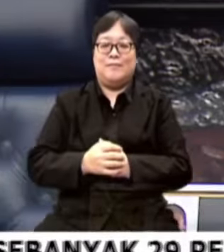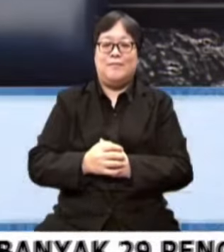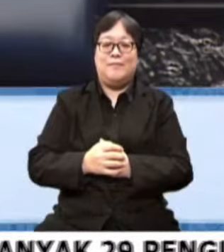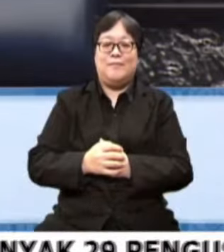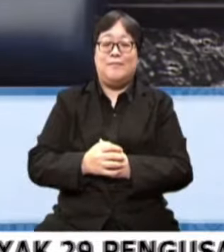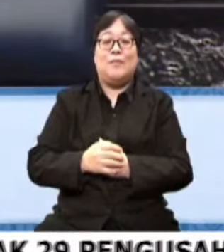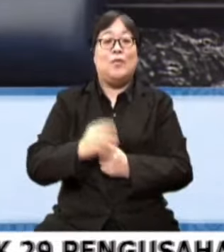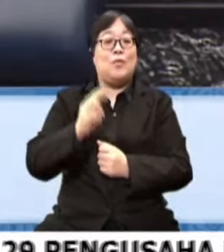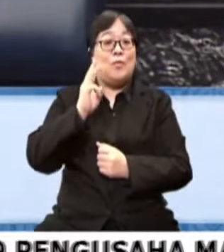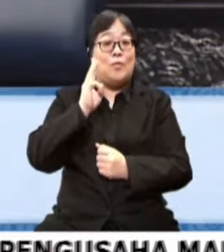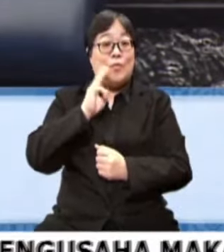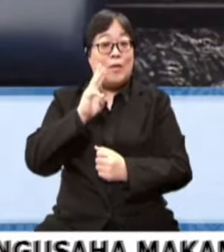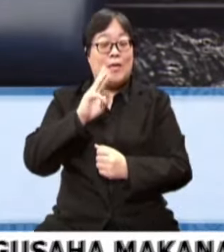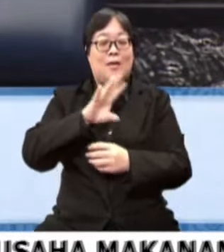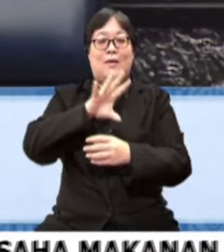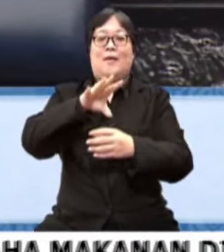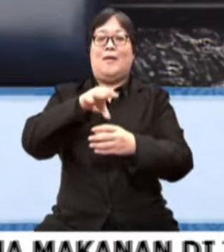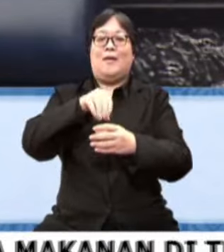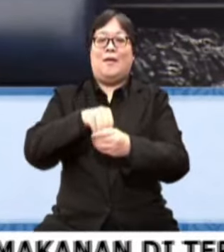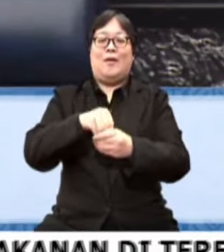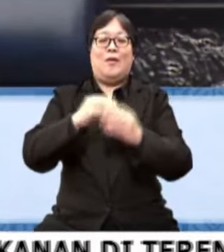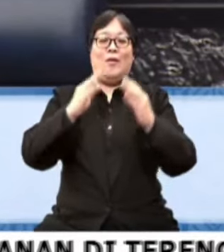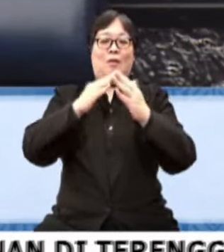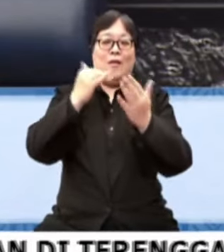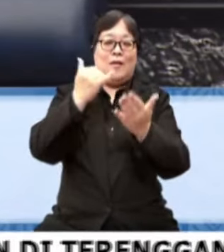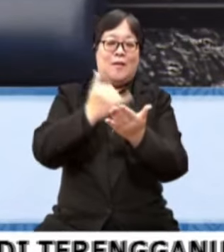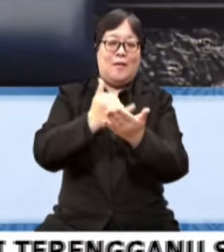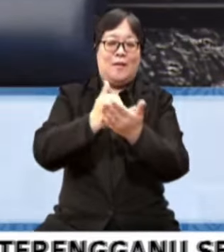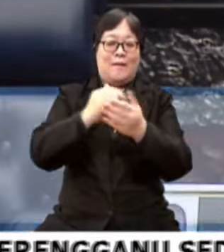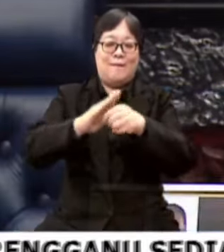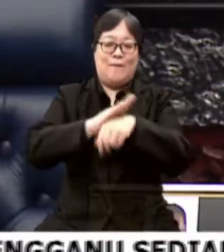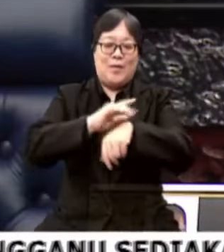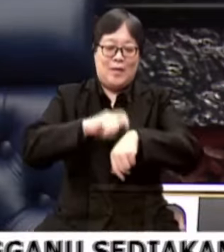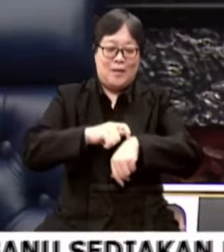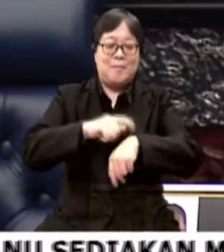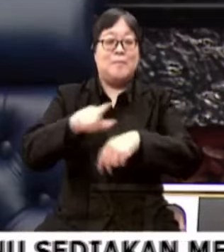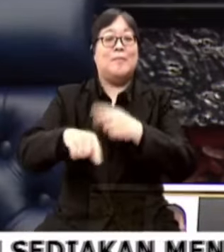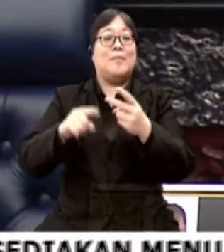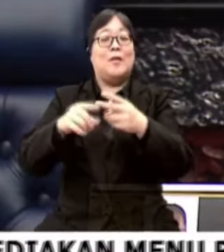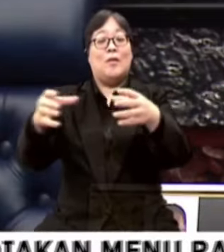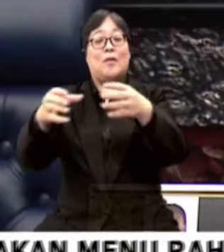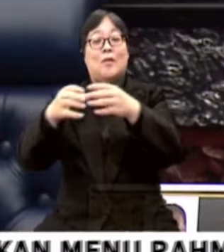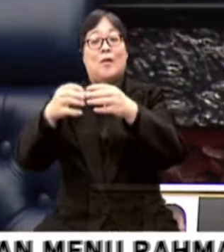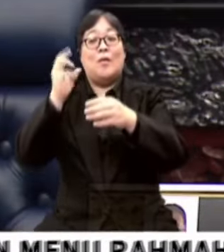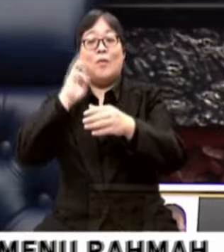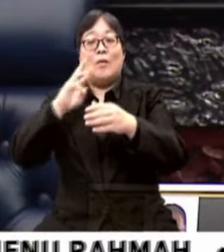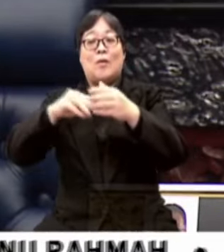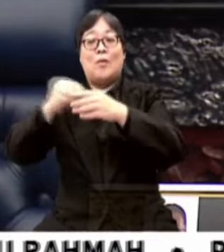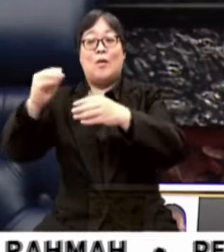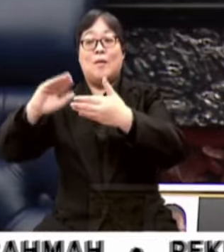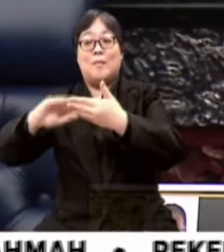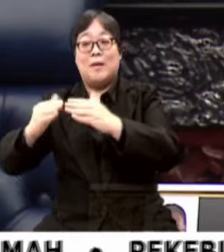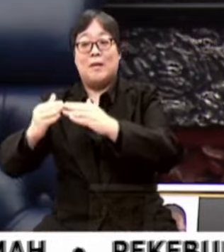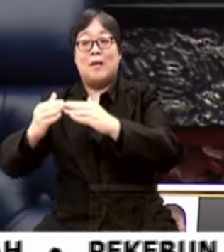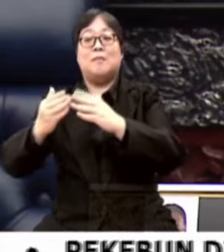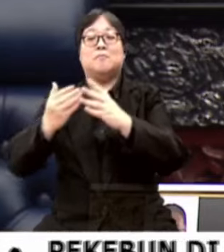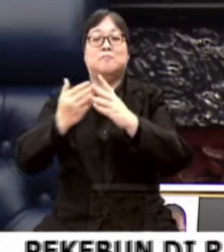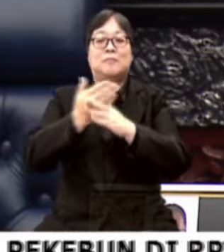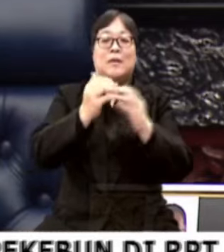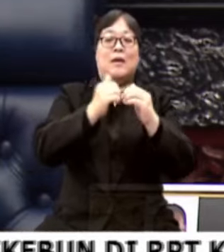wanita merangkomi gulungan Suri rumah penuh masa serta kelompok wanita di luar Bandar melalui agensi